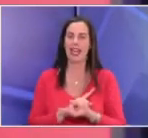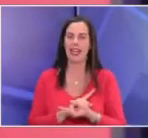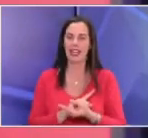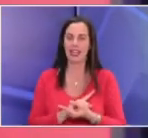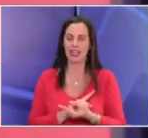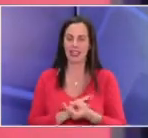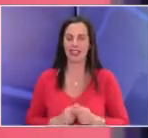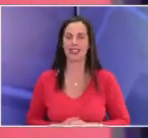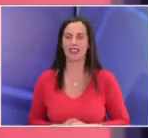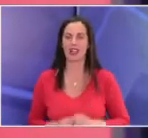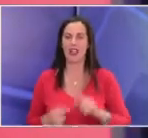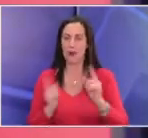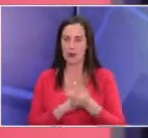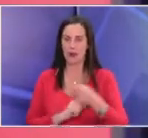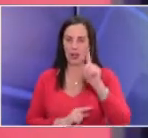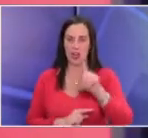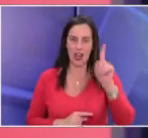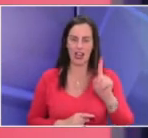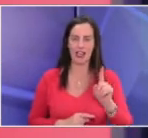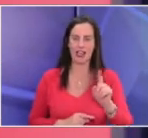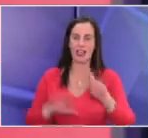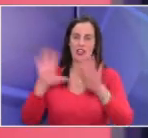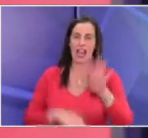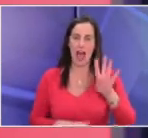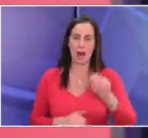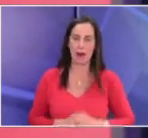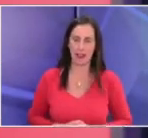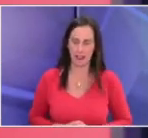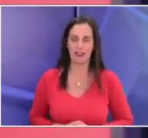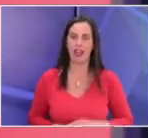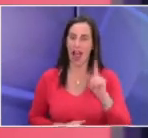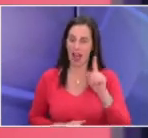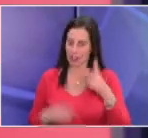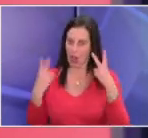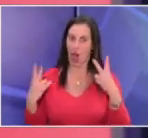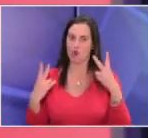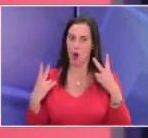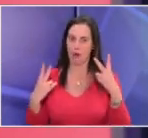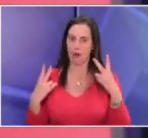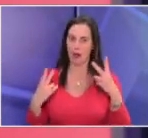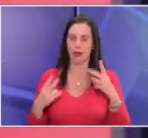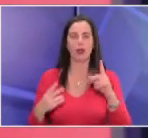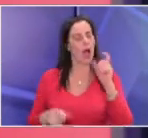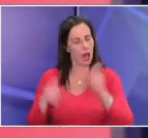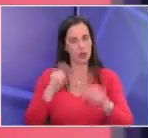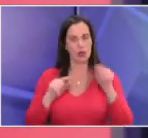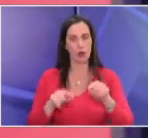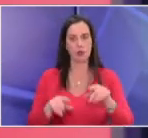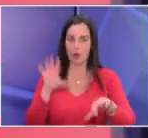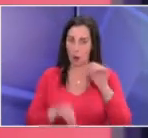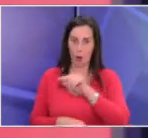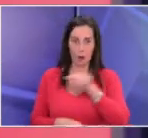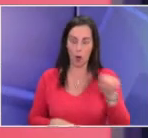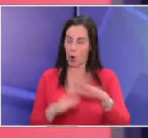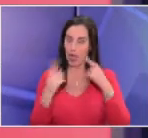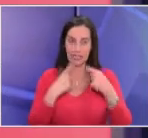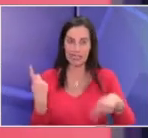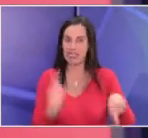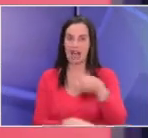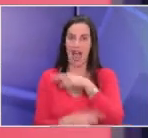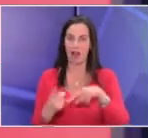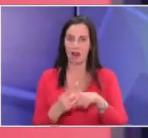בחוץ. זה לא מובן מאליו, אחי. אני מסכים. דיברתם על המיסים, אני חושבת שכולם פה היו שמחים לשלם את המיסים, הם היו מקבלים בתמורה.